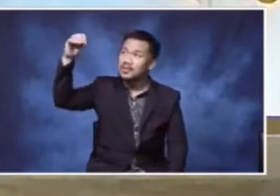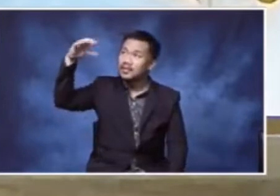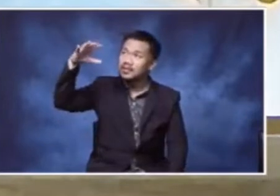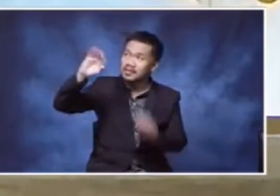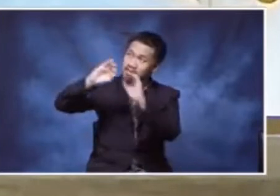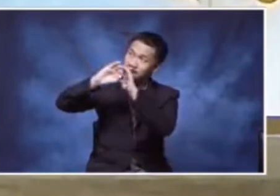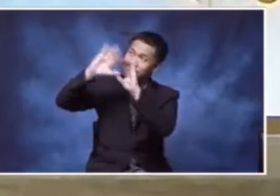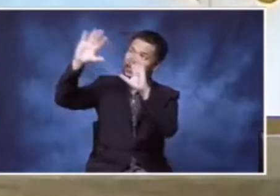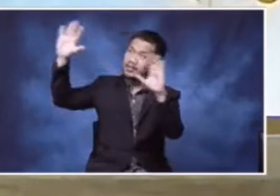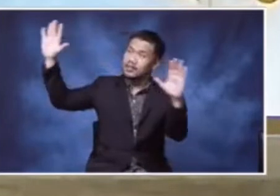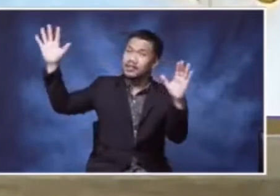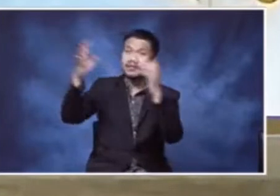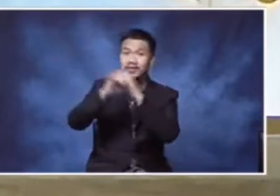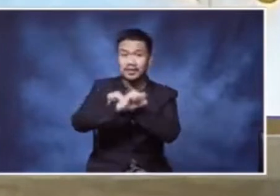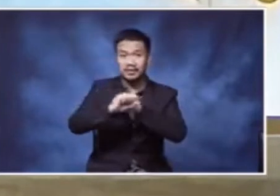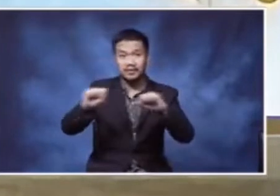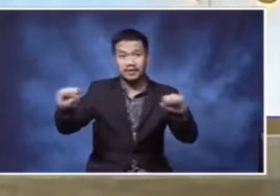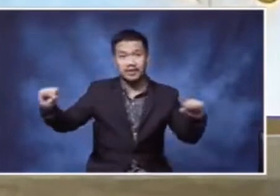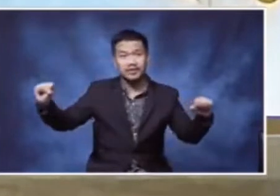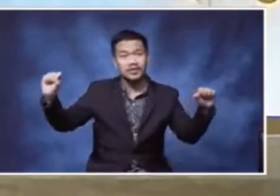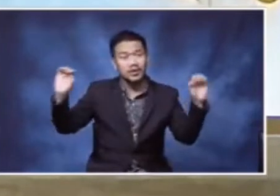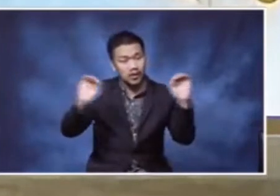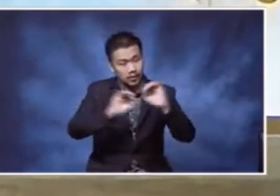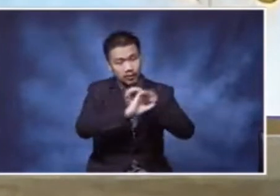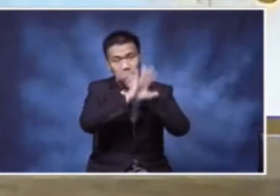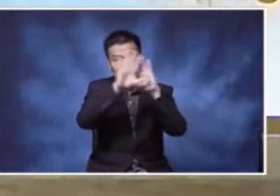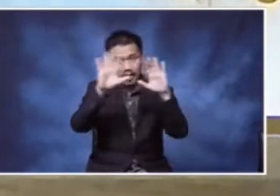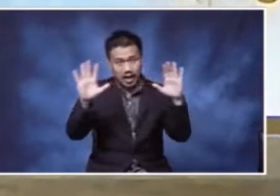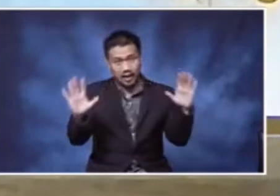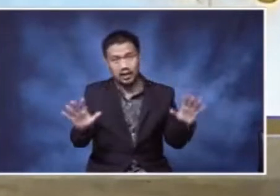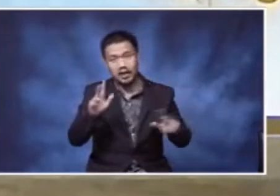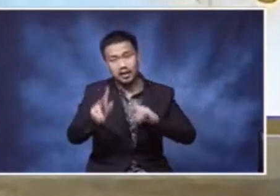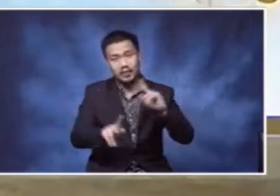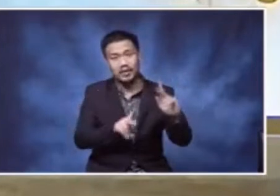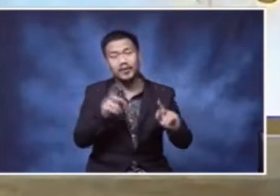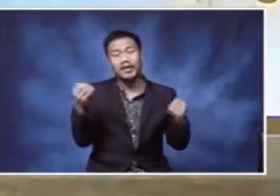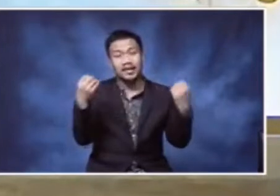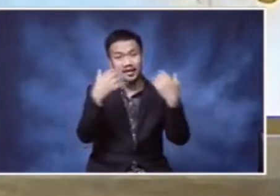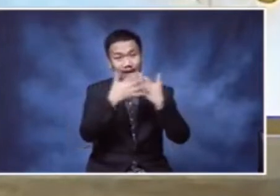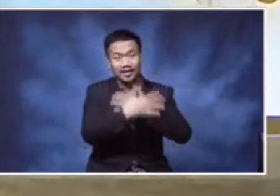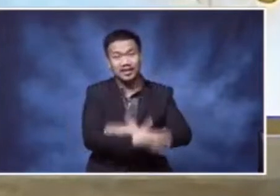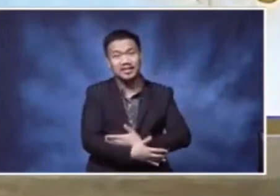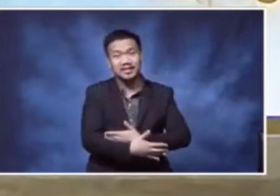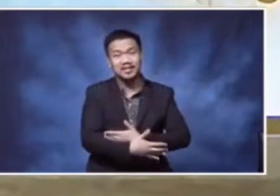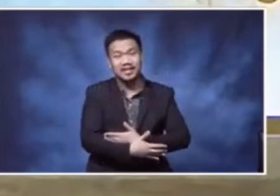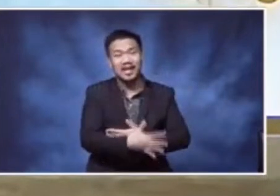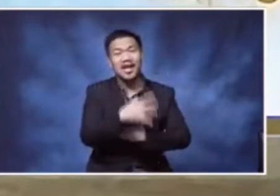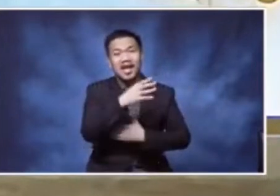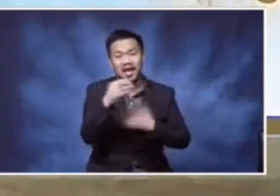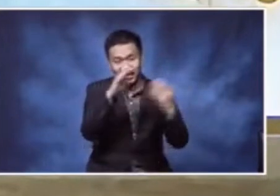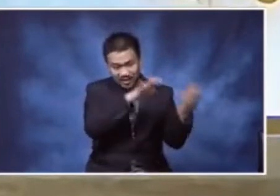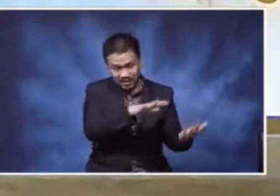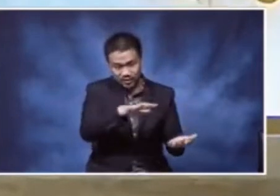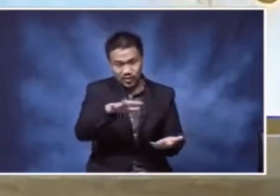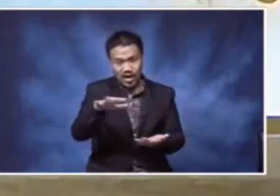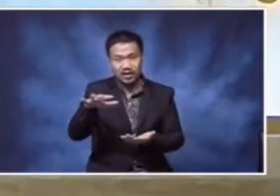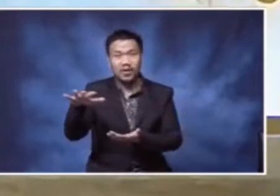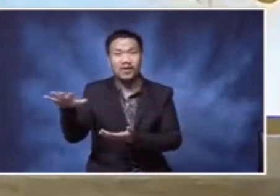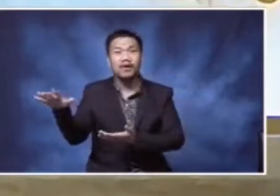kaligtasan upang magbigay liwanag sa mga nasa kadiliman at sa lilim ng